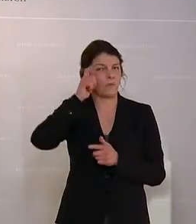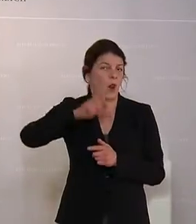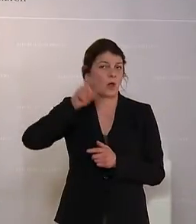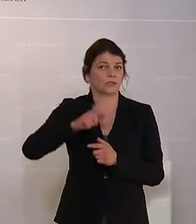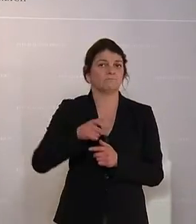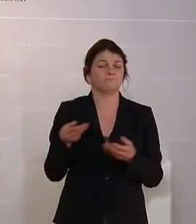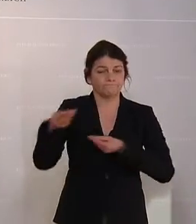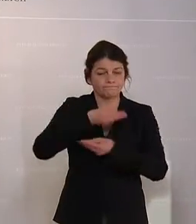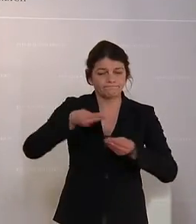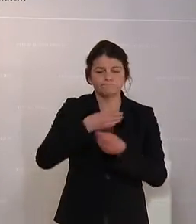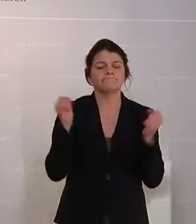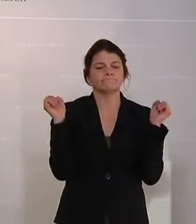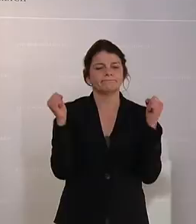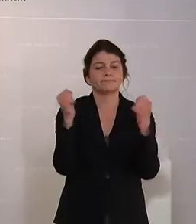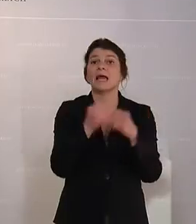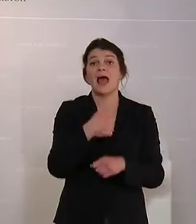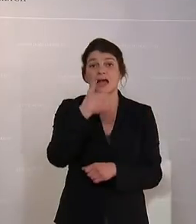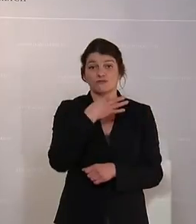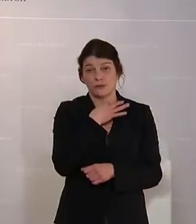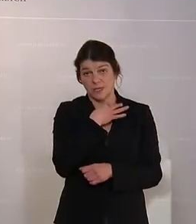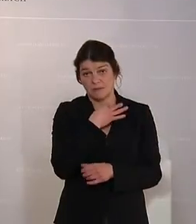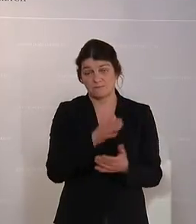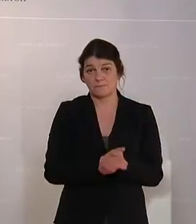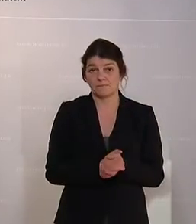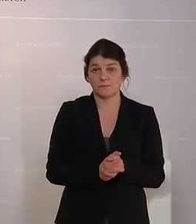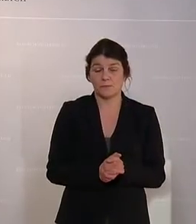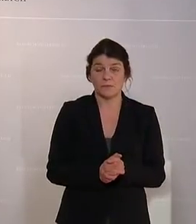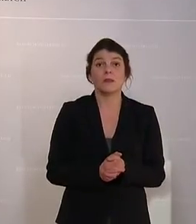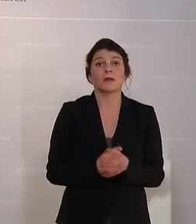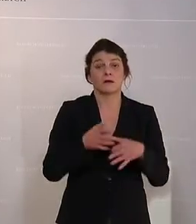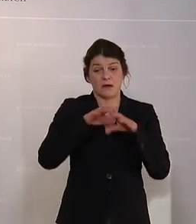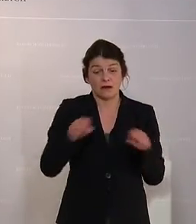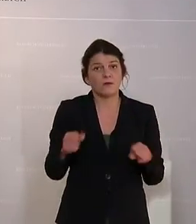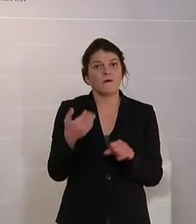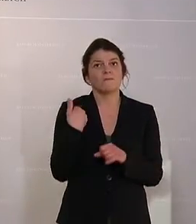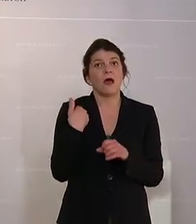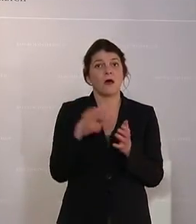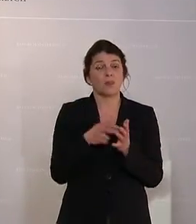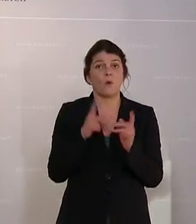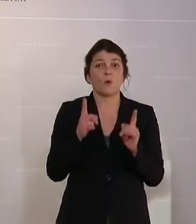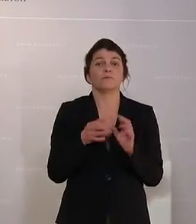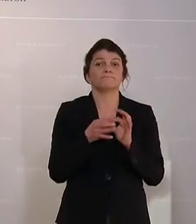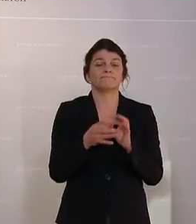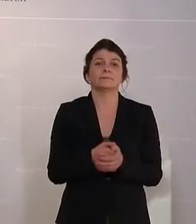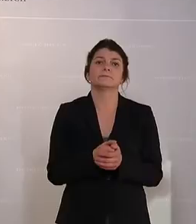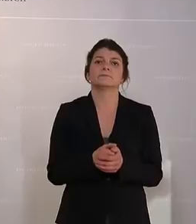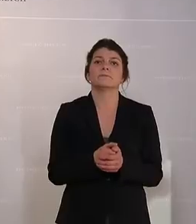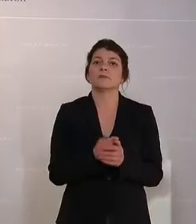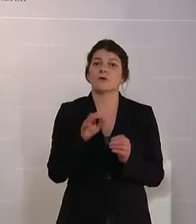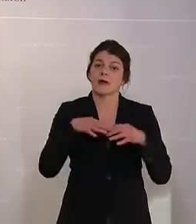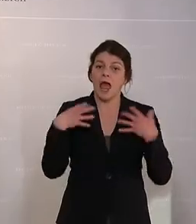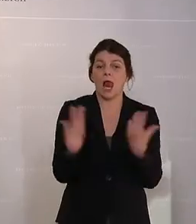Landeshauptleuten geeinigt, das war einstimmig. Eine Einigung gab es darüber hinaus auch auf eine